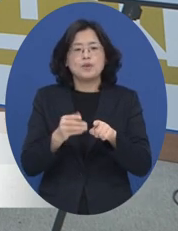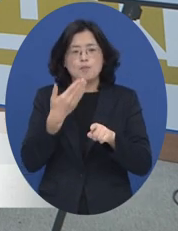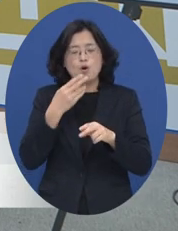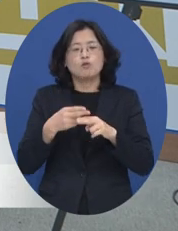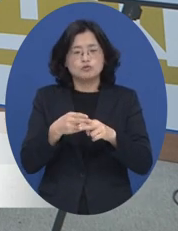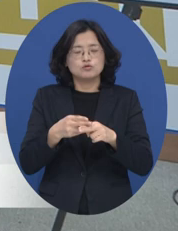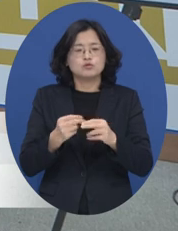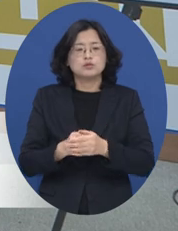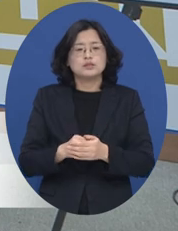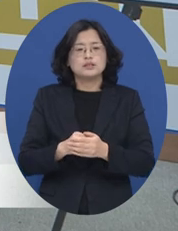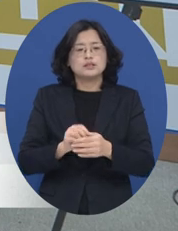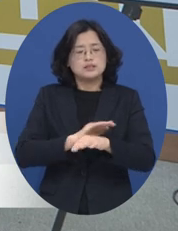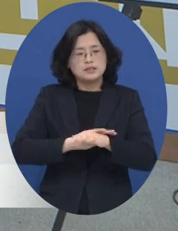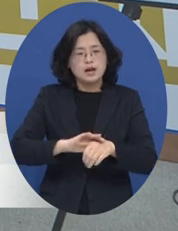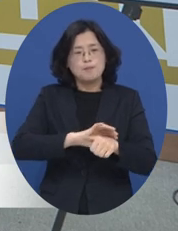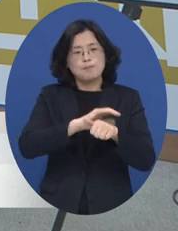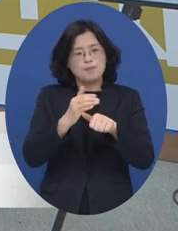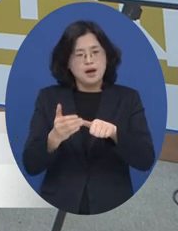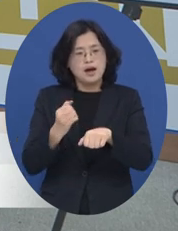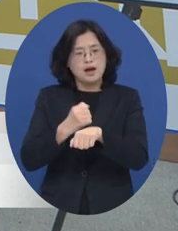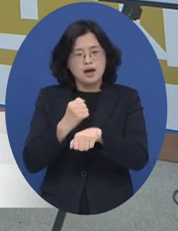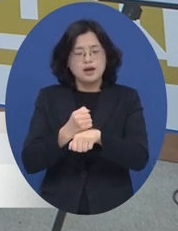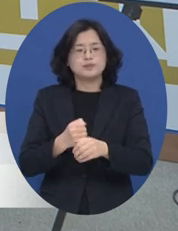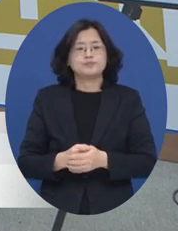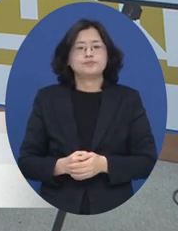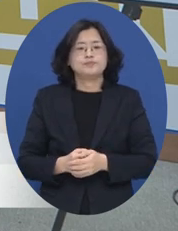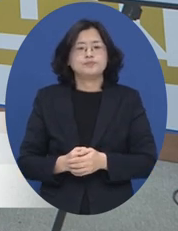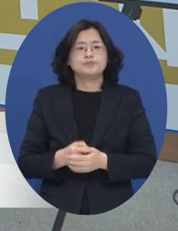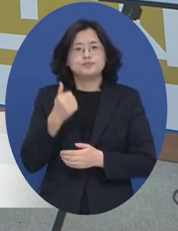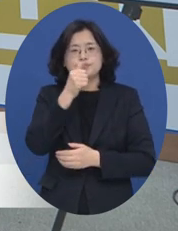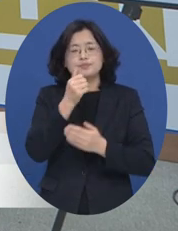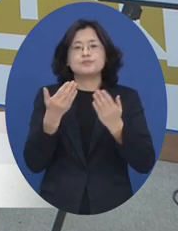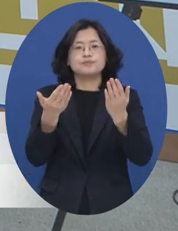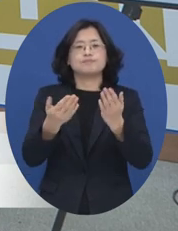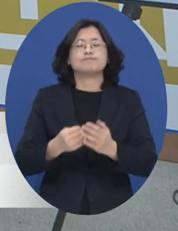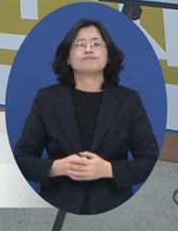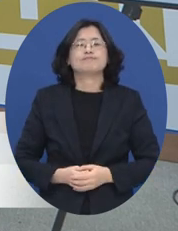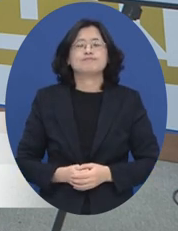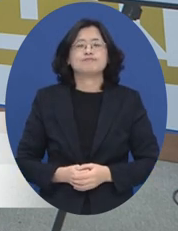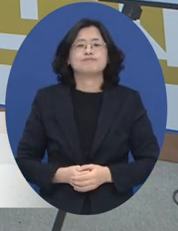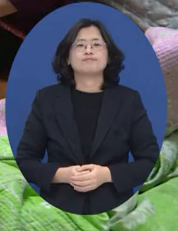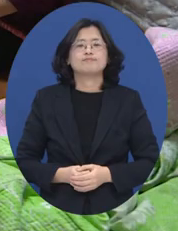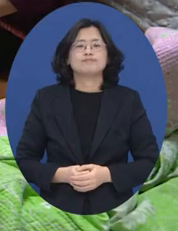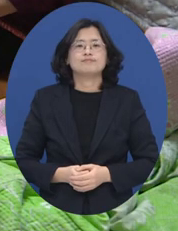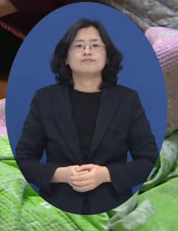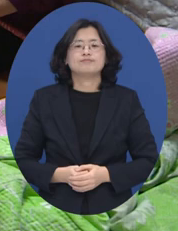웨다잉 준비까지 다양한 사업이 진행됩니다. 최창순 기자가 취재했습니다.